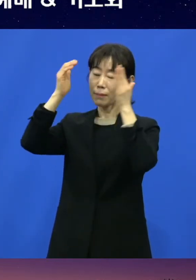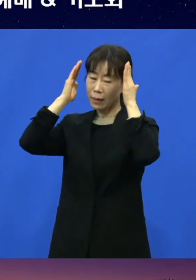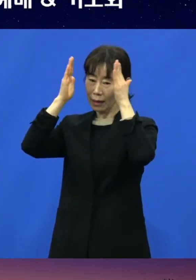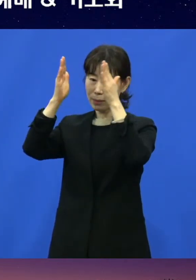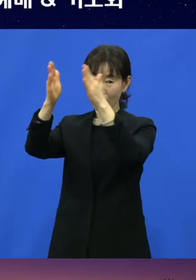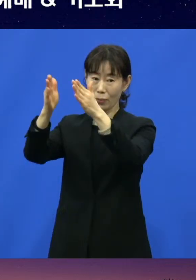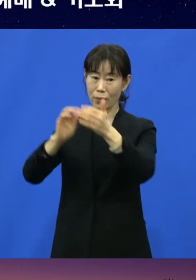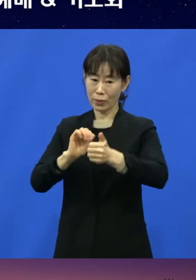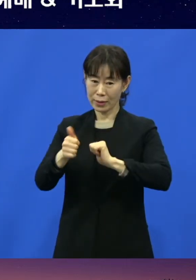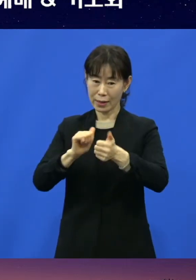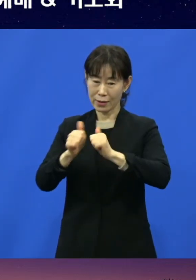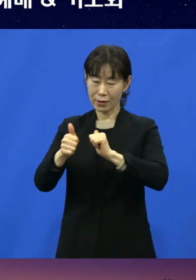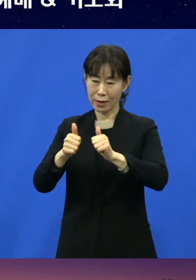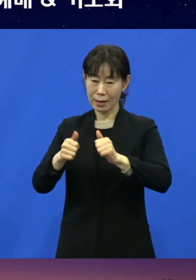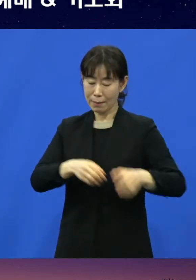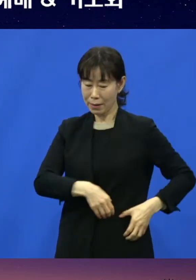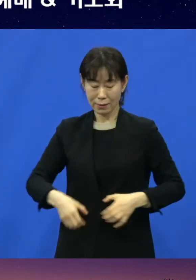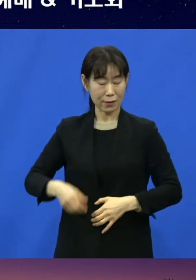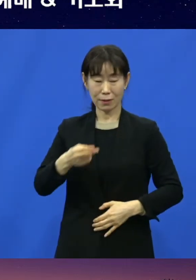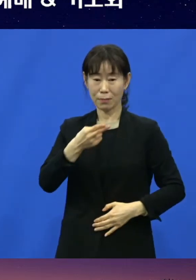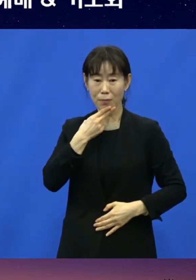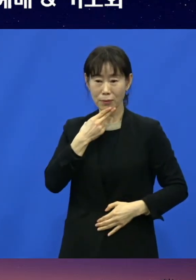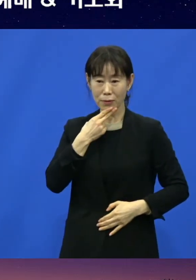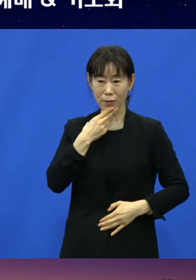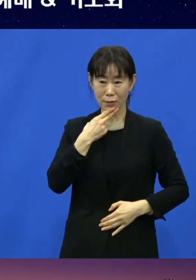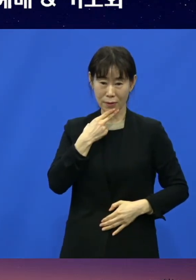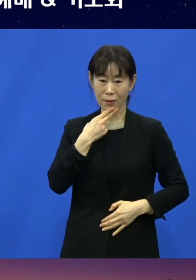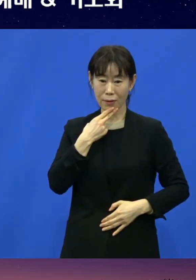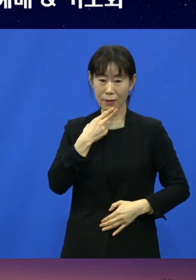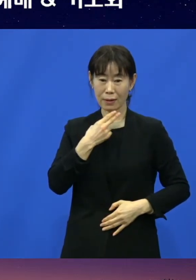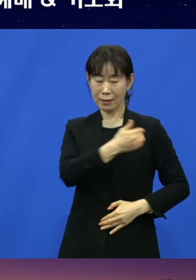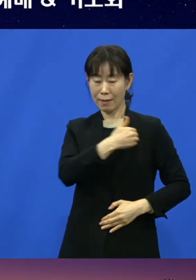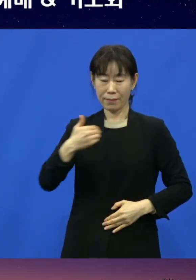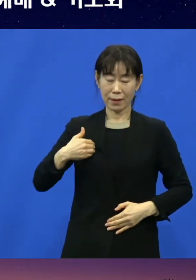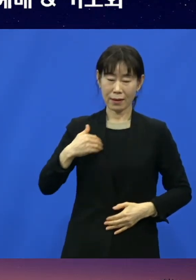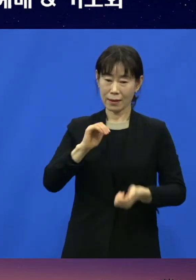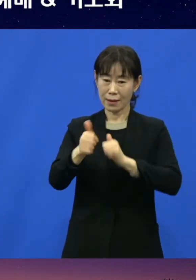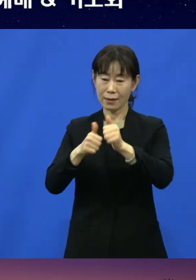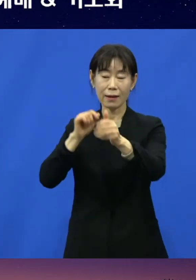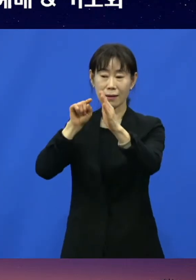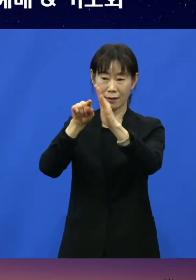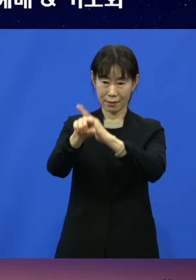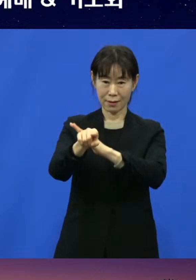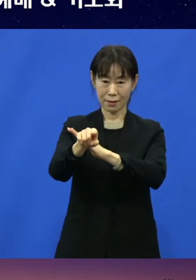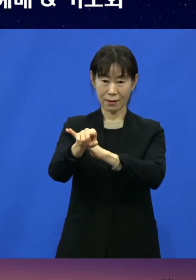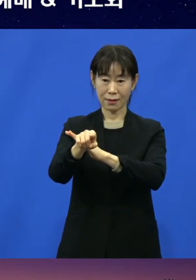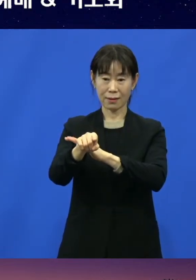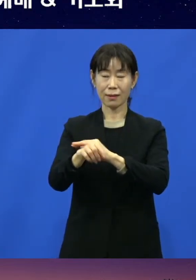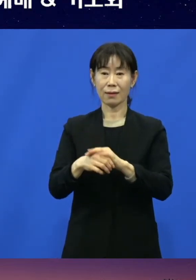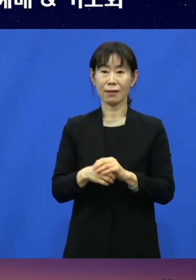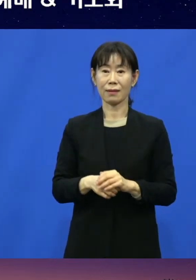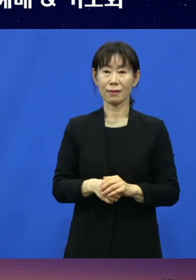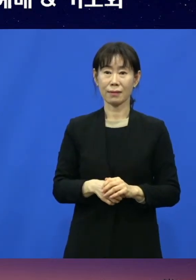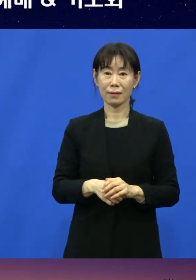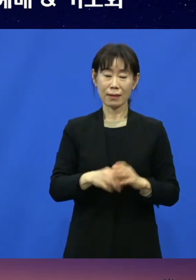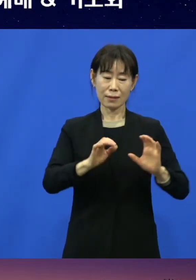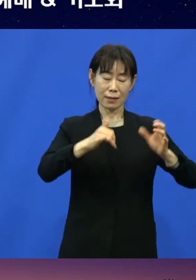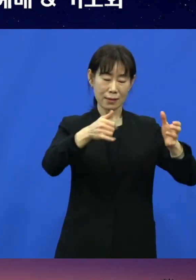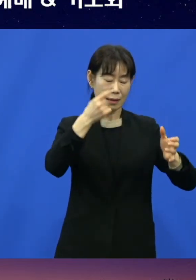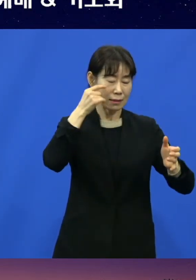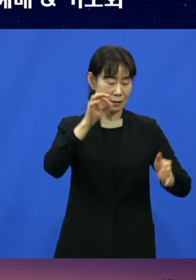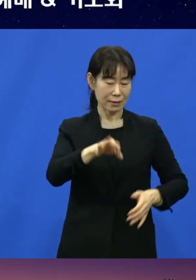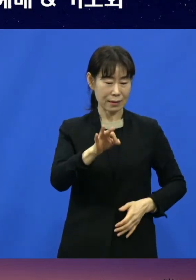이상 우물거리지도 않고 머뭇거리지도 않고 고민하지 않고 시시한 것에 인생을 낭비하지 않고,